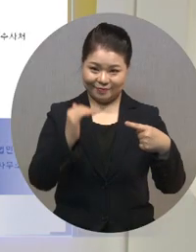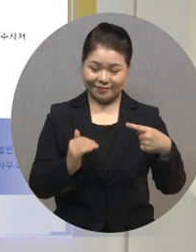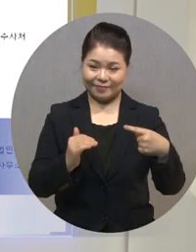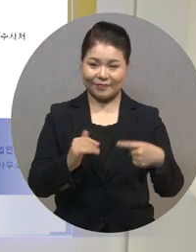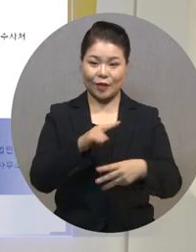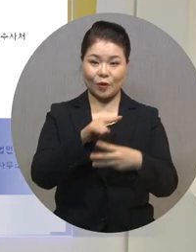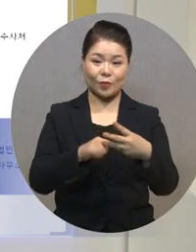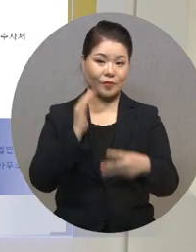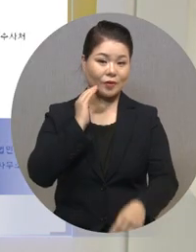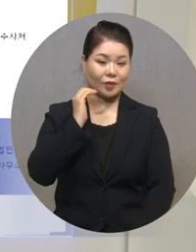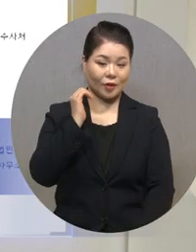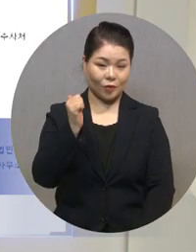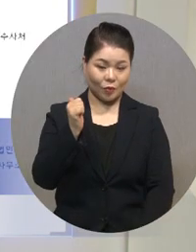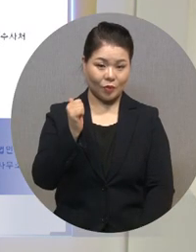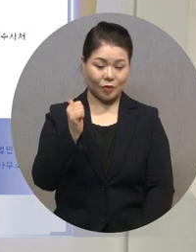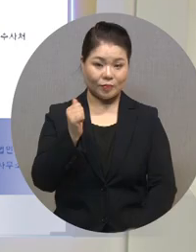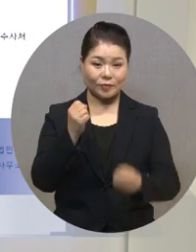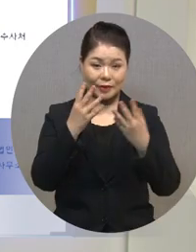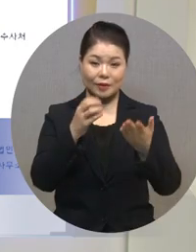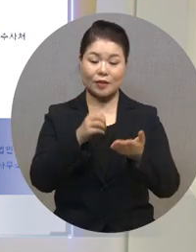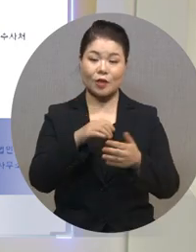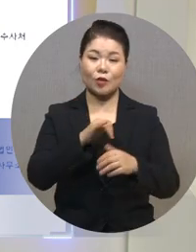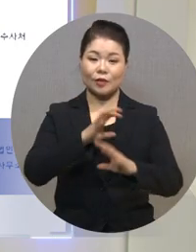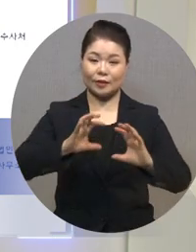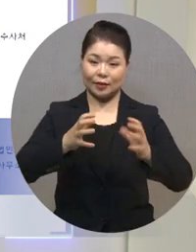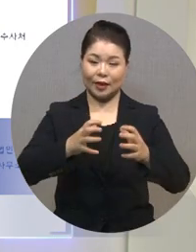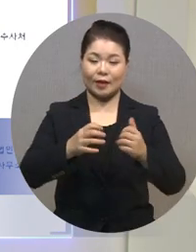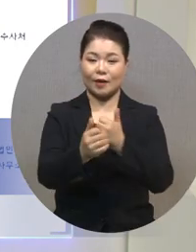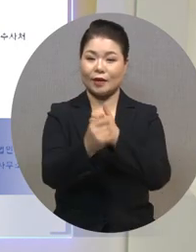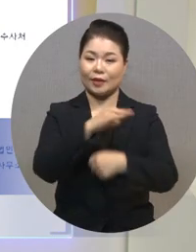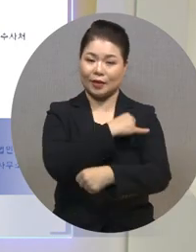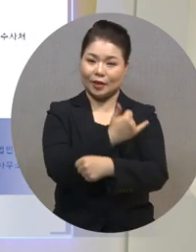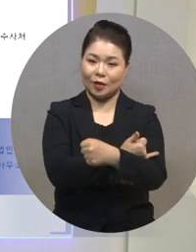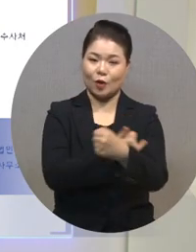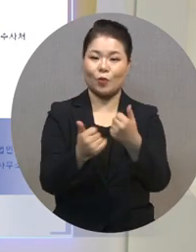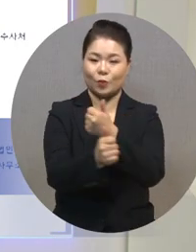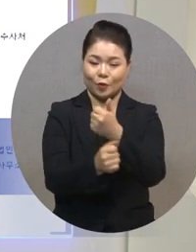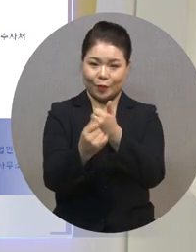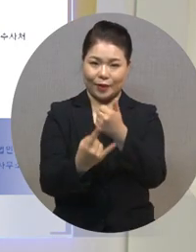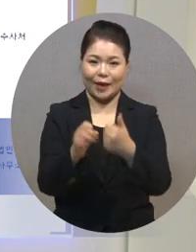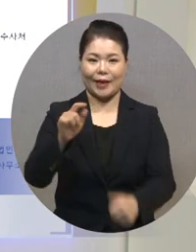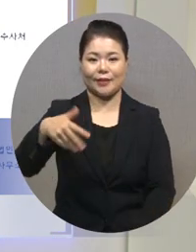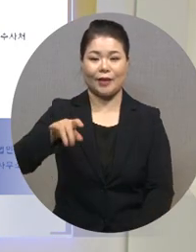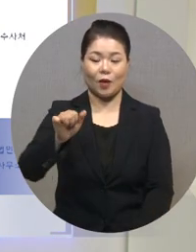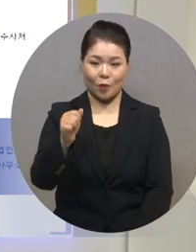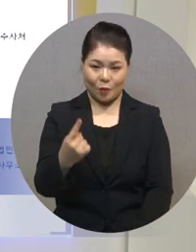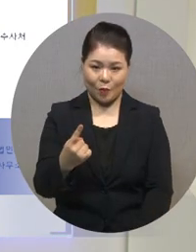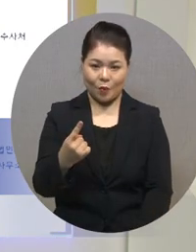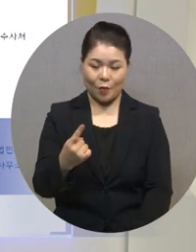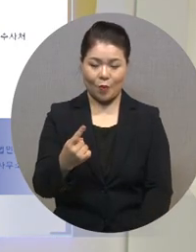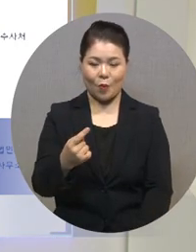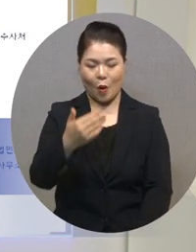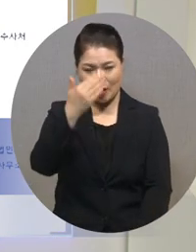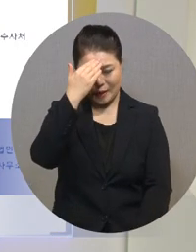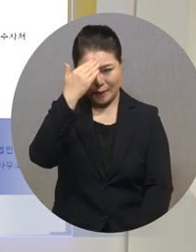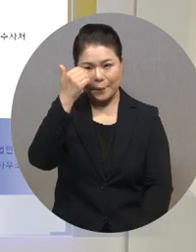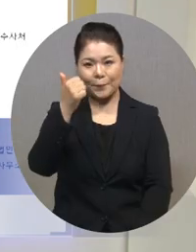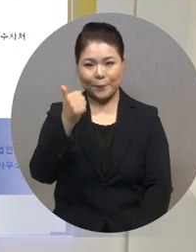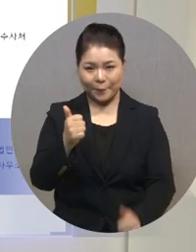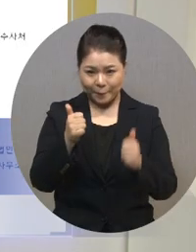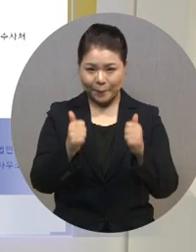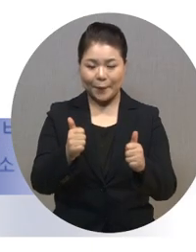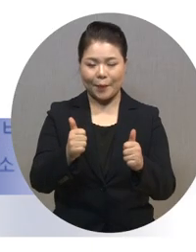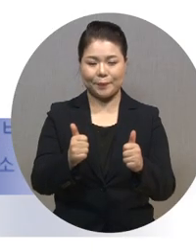윤석열 대통령은 신임 국가 인권위원회 위원장 후보자로이 안창호 전 헌법 재판소 재판관을